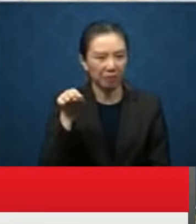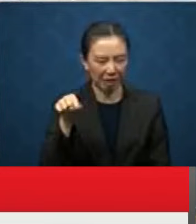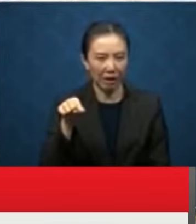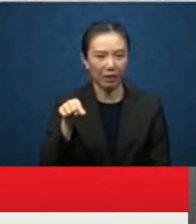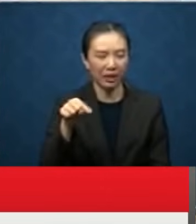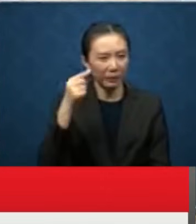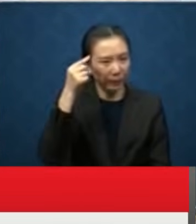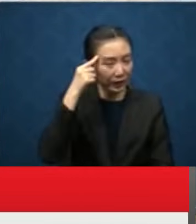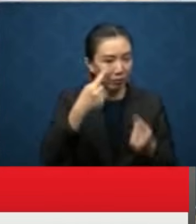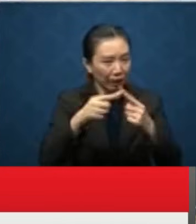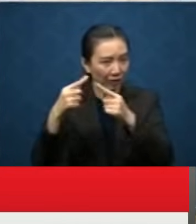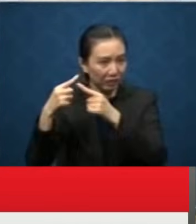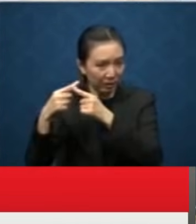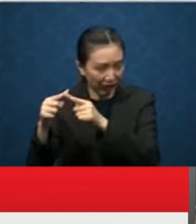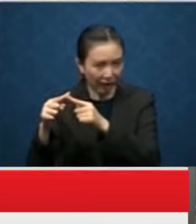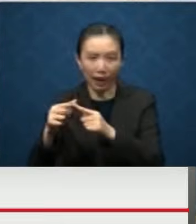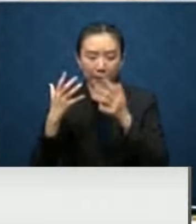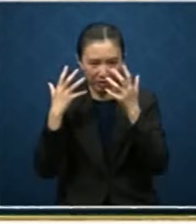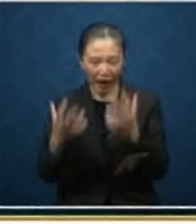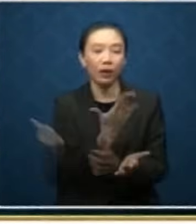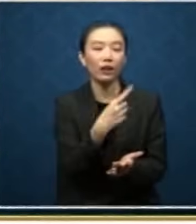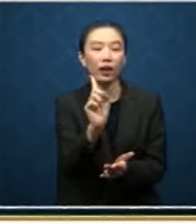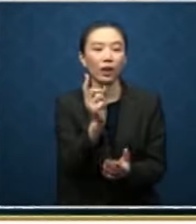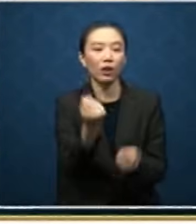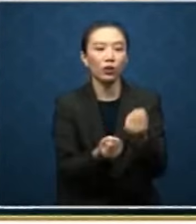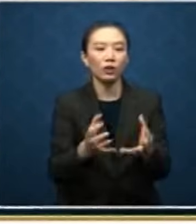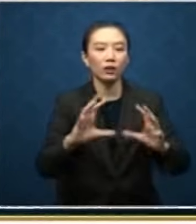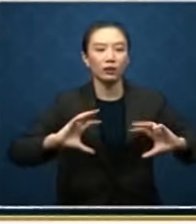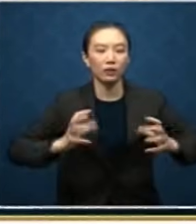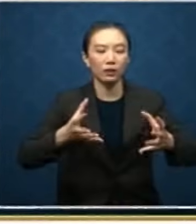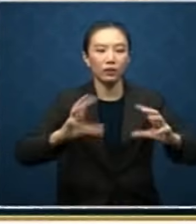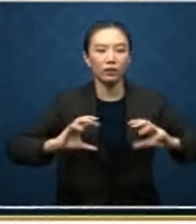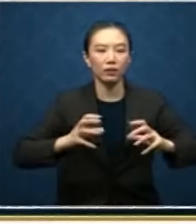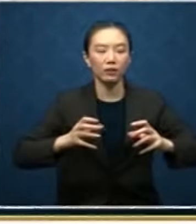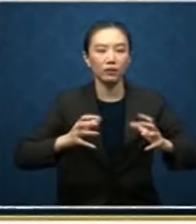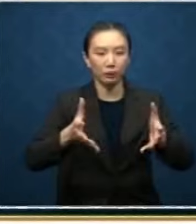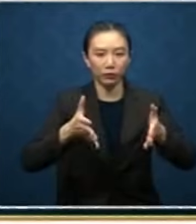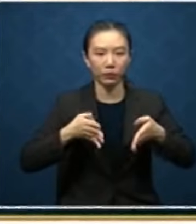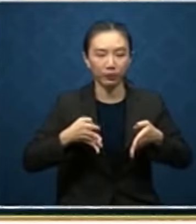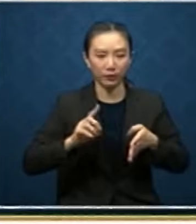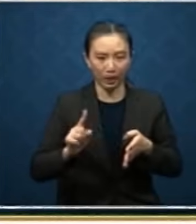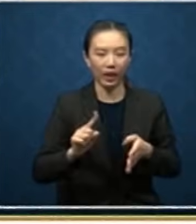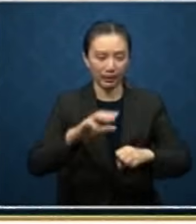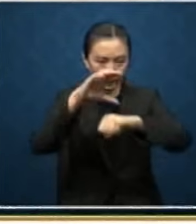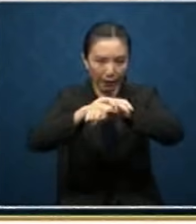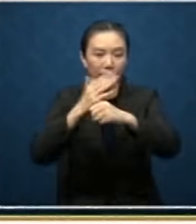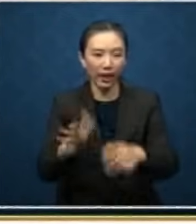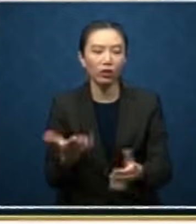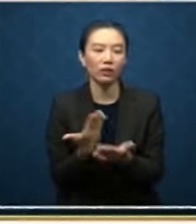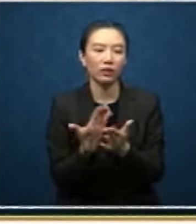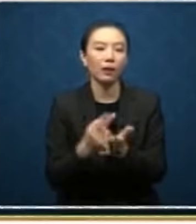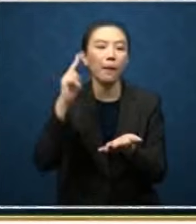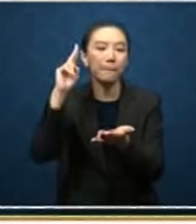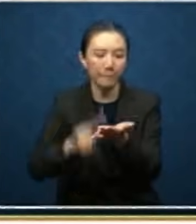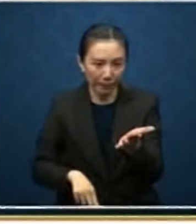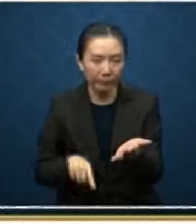ผู้มีอิทธิพลที่อยู่ตามตามต่างจังหวัดอีกนะครับผมคือพอคุณชาดาตอบนะคะสววันชัยก็ลุกขึ้นถาม